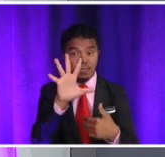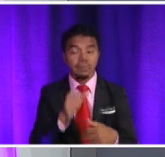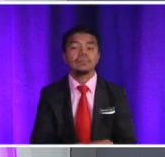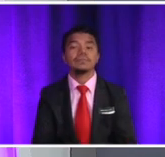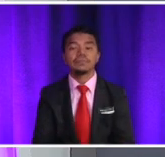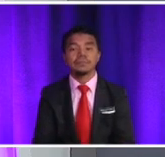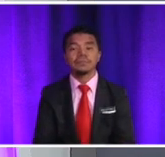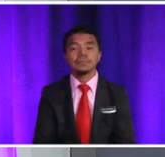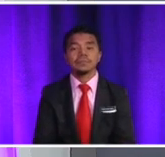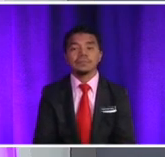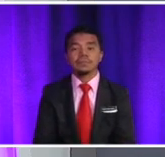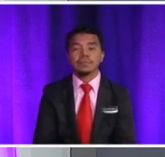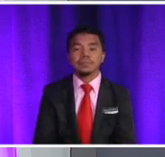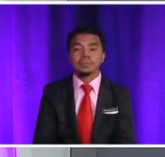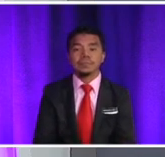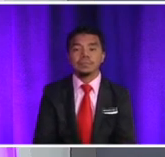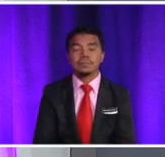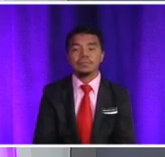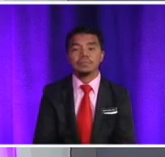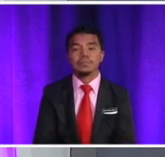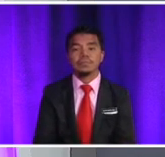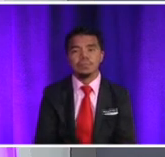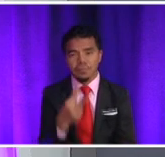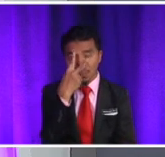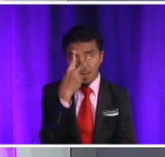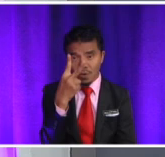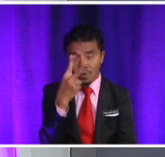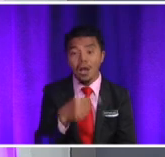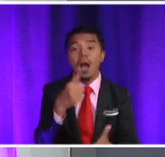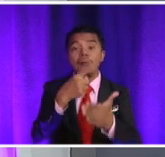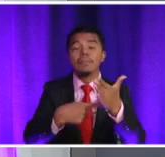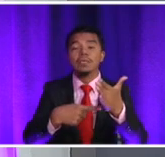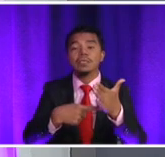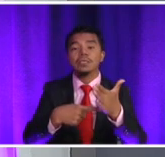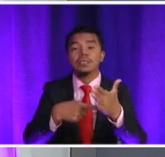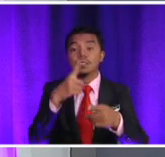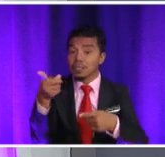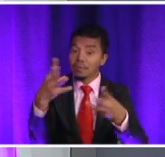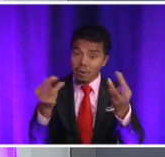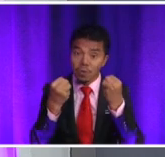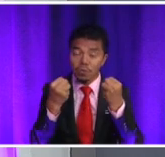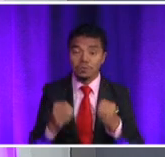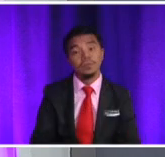dan ini soalnya minta bidang pemasaran maka berilah dalam bidang pemasaran 2022